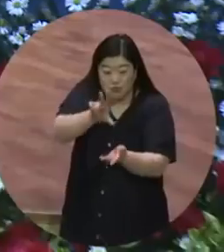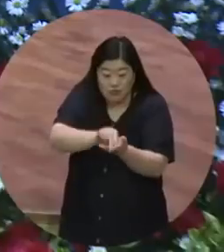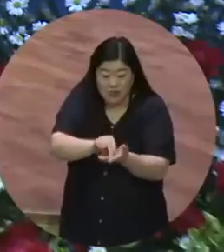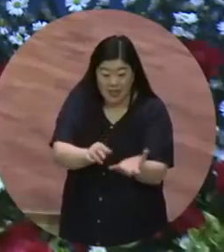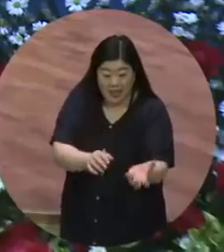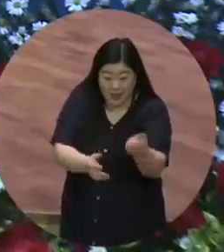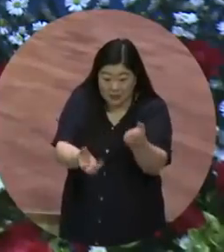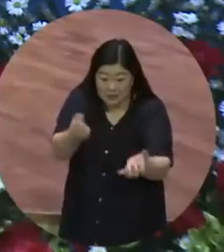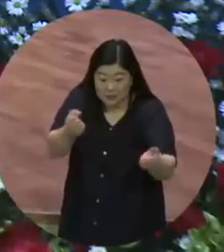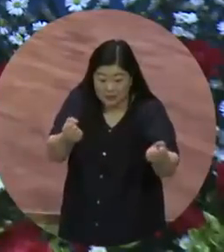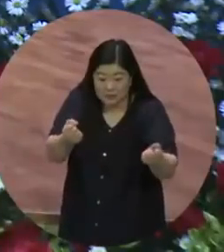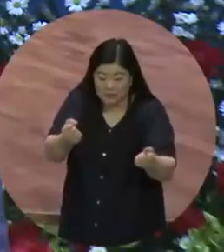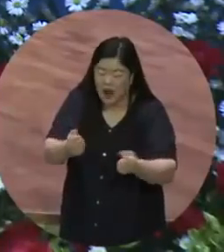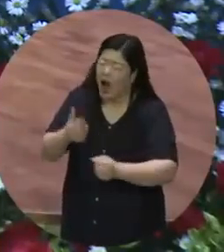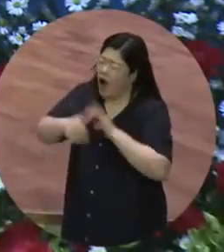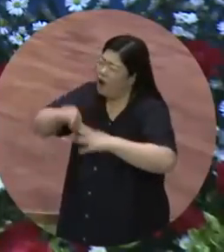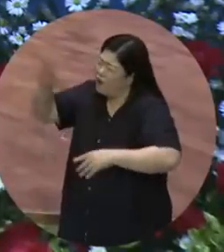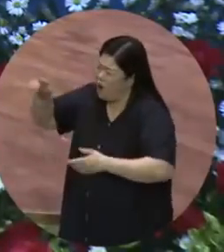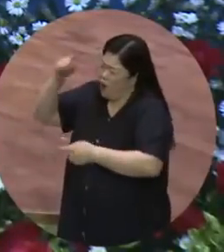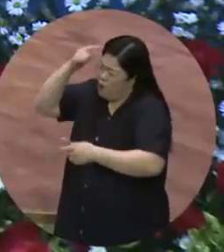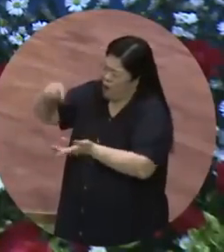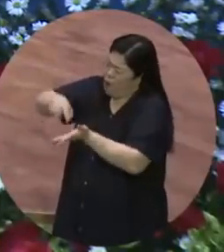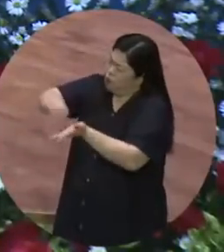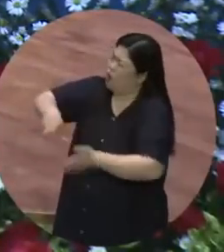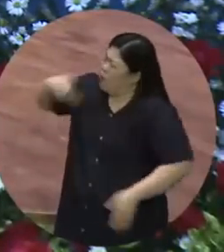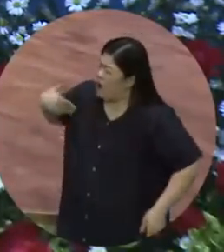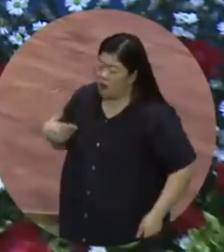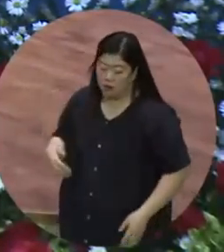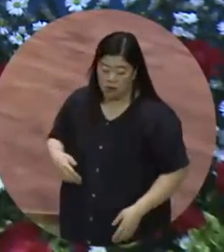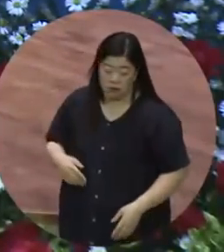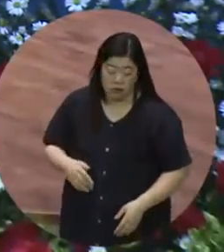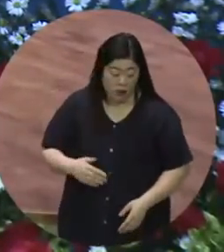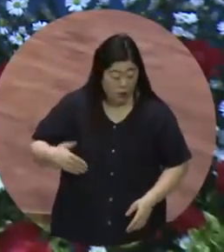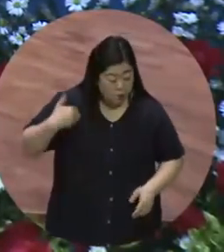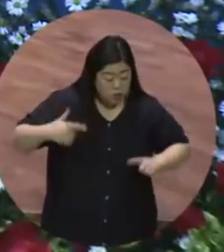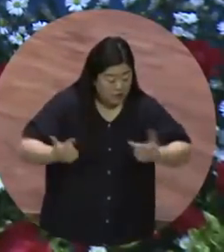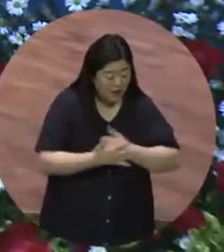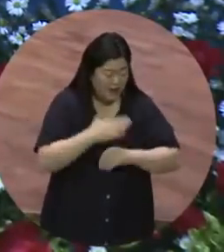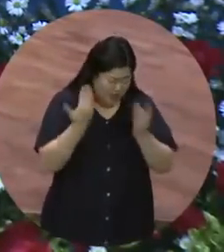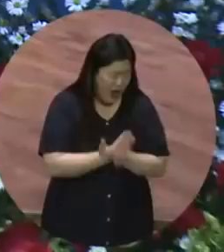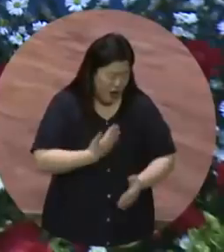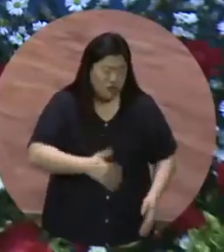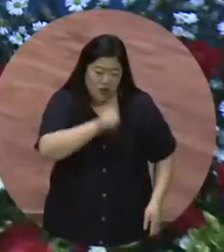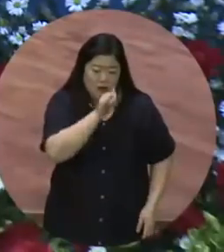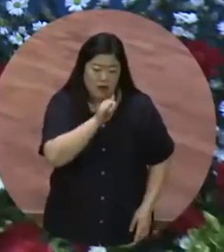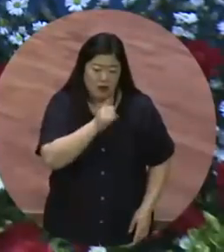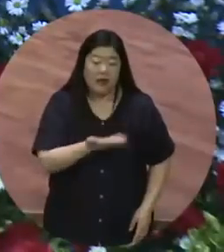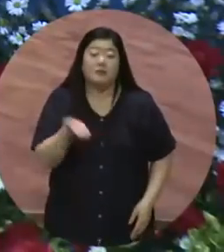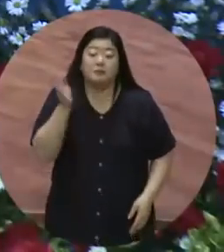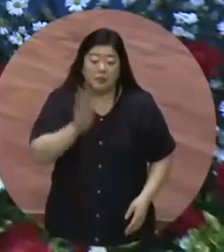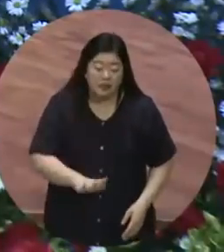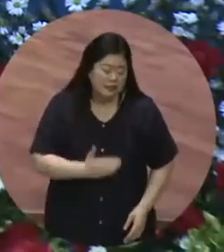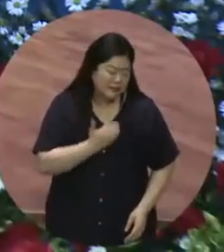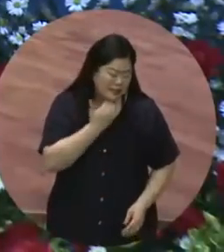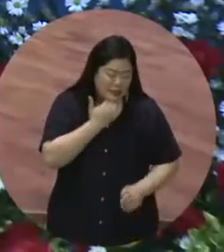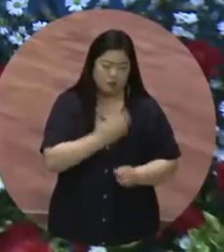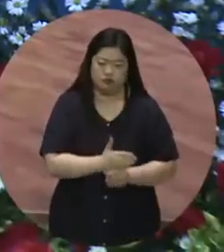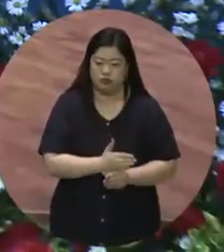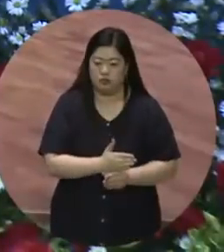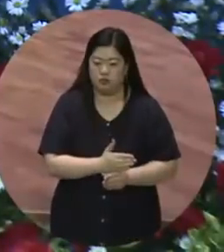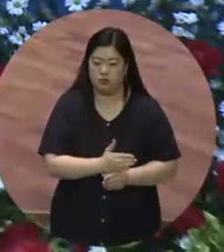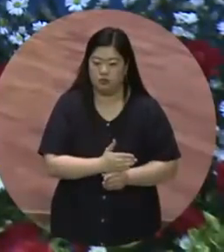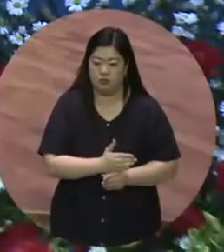알고 계신데 왜 문제를 해결 안 해주셨냐? 그 문제로 왜 애칭과 응답 안 해주셨냐? 여러분을 통해서